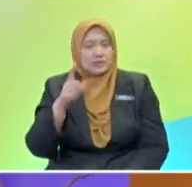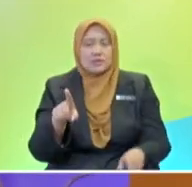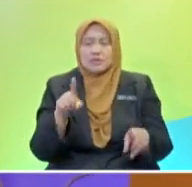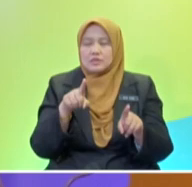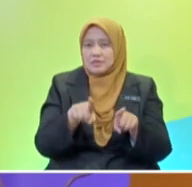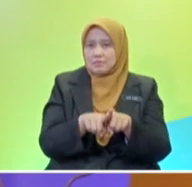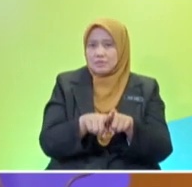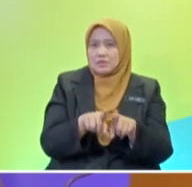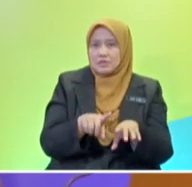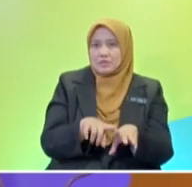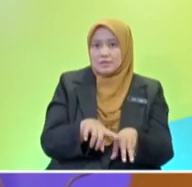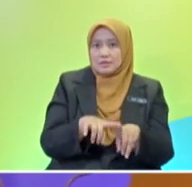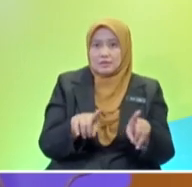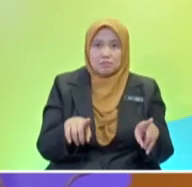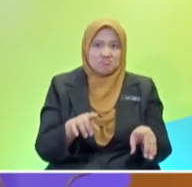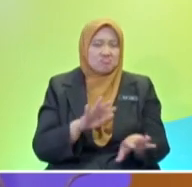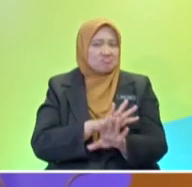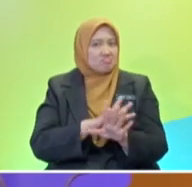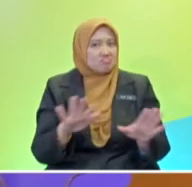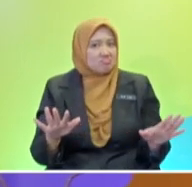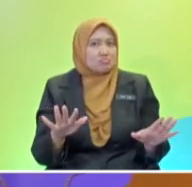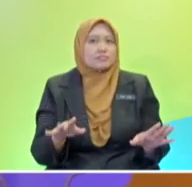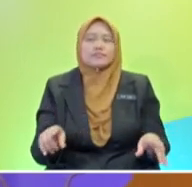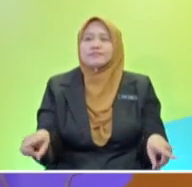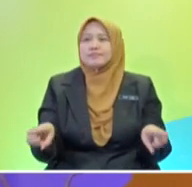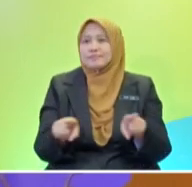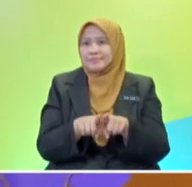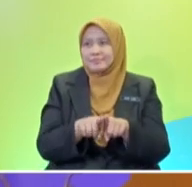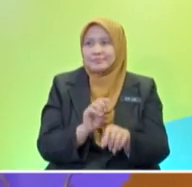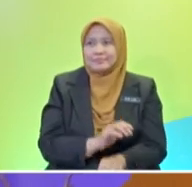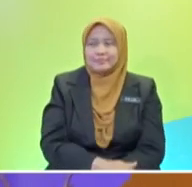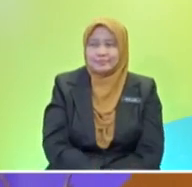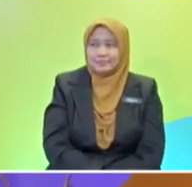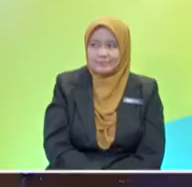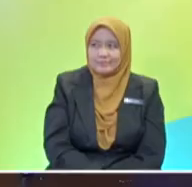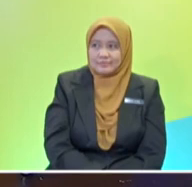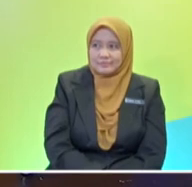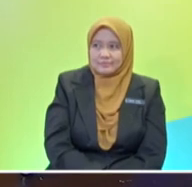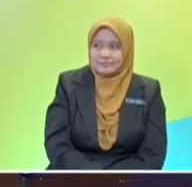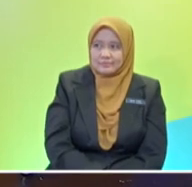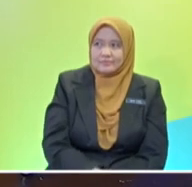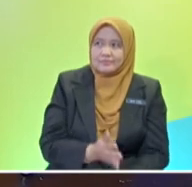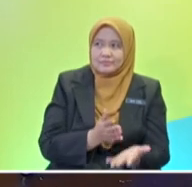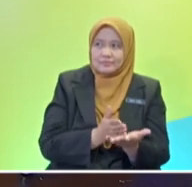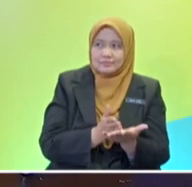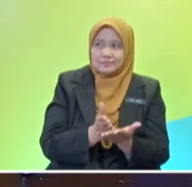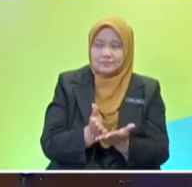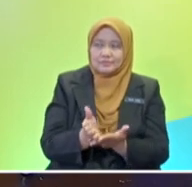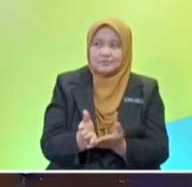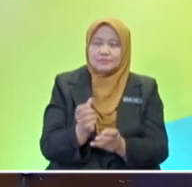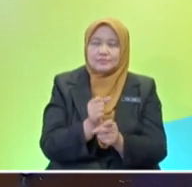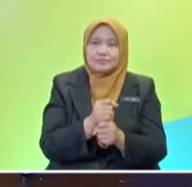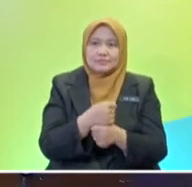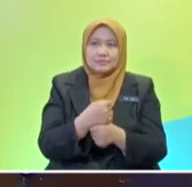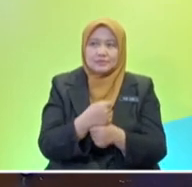sama. Okey, dari segi warna pun dah boleh tengok kan? Ini tua, ini muda. Seterusnya, mari kita tengok daun